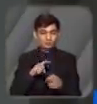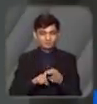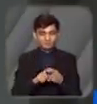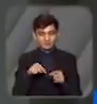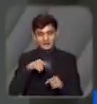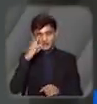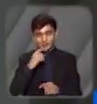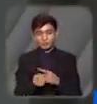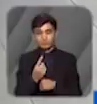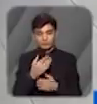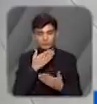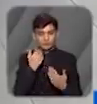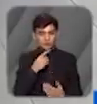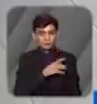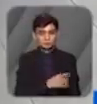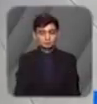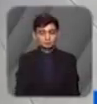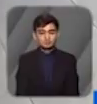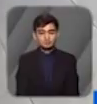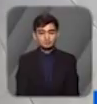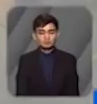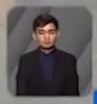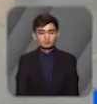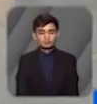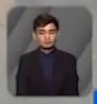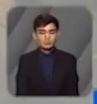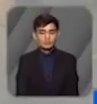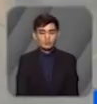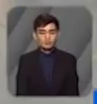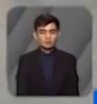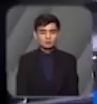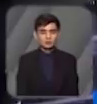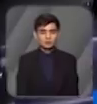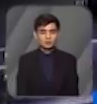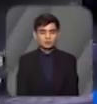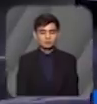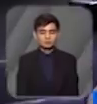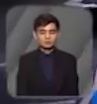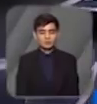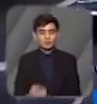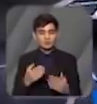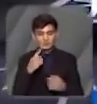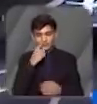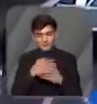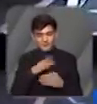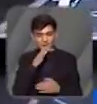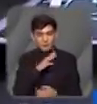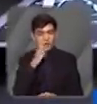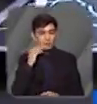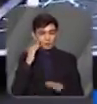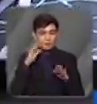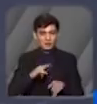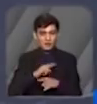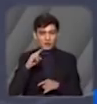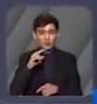деді. Айжан Иманғалиева, Дидар Елеуов, Информ бюро, Нұрсұлтан. Ал жаңа ғана Алматы